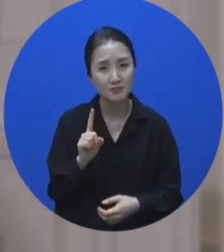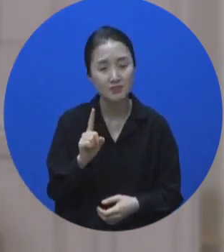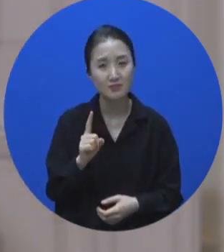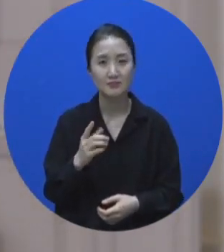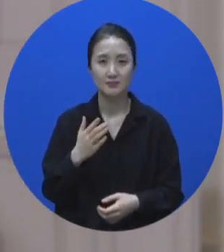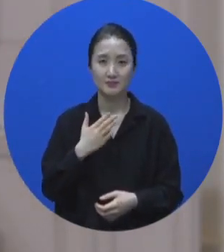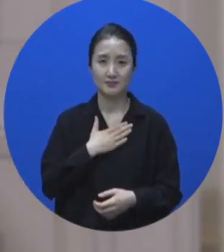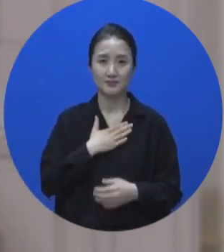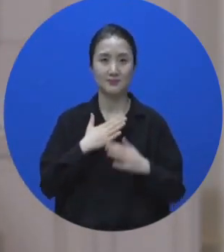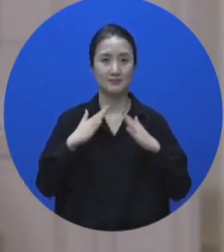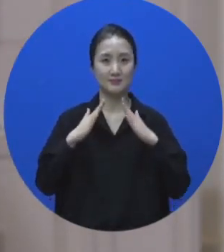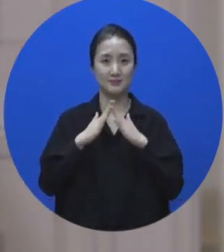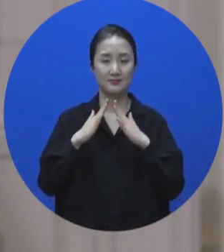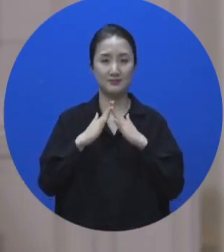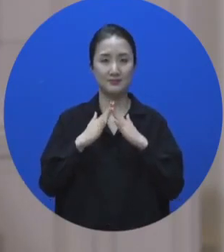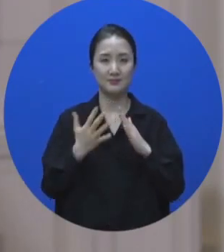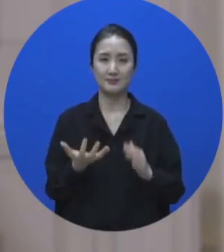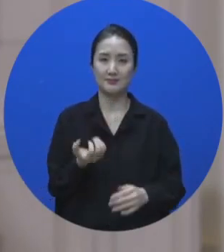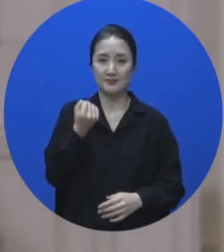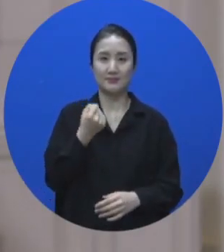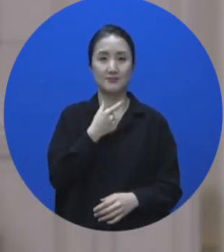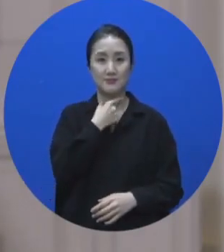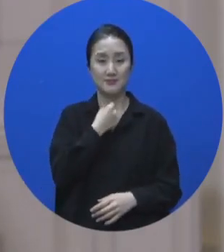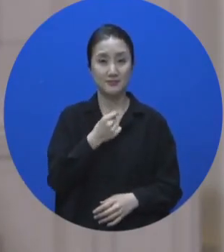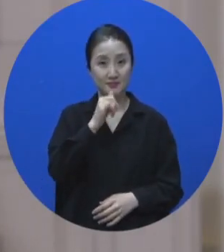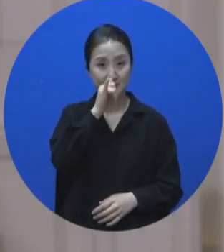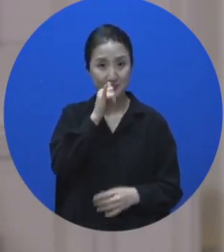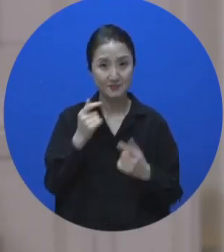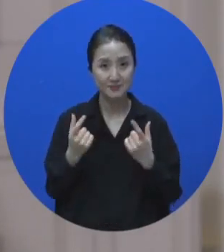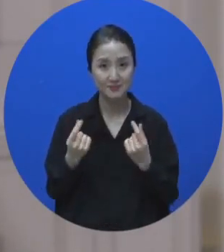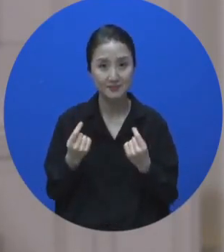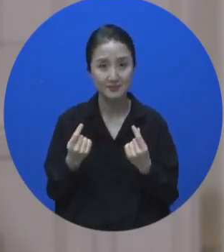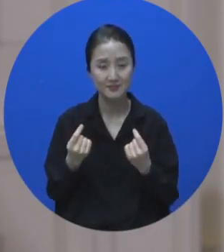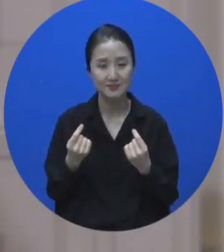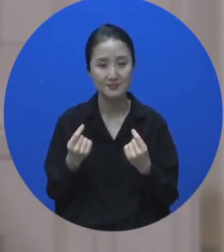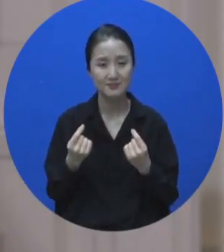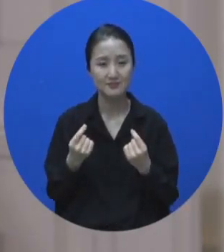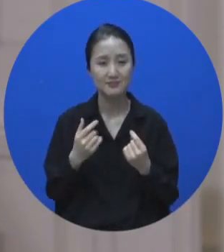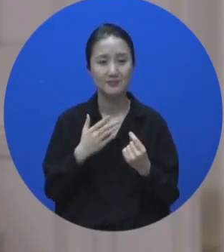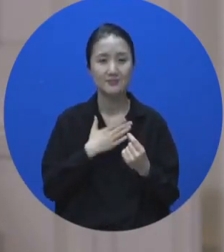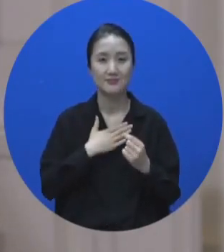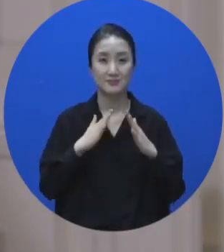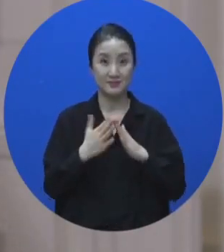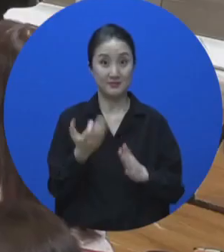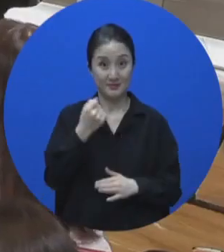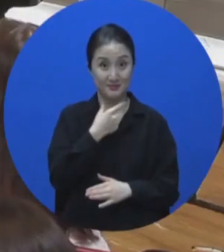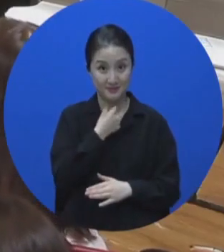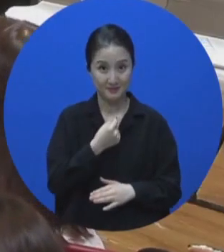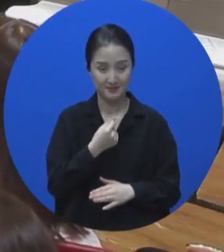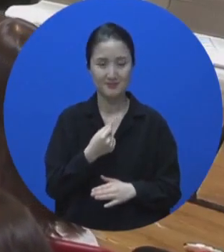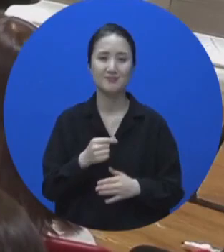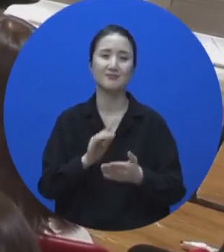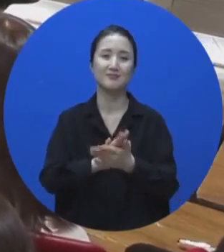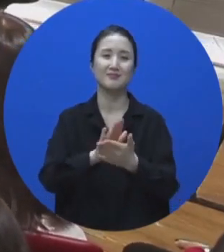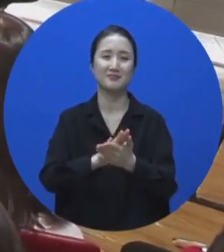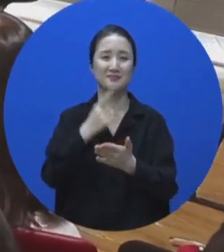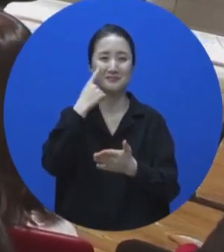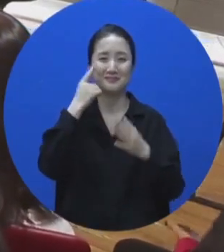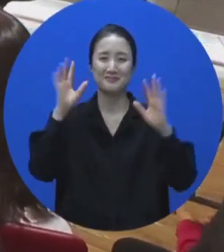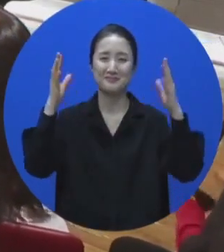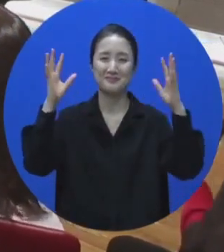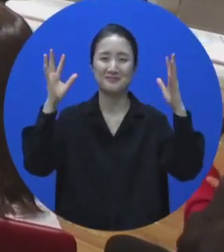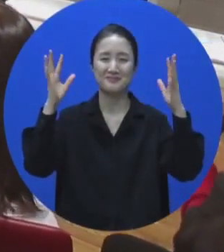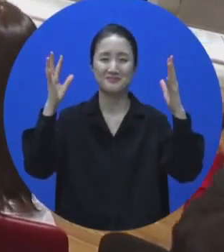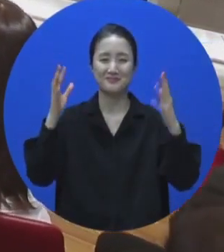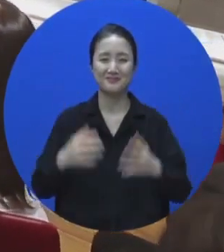도대체 뭘까 나도 내 집 마련 하고 싶다 이런 분들 계시죠 어 내 주마다 보고 기쁜 열광